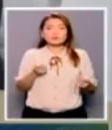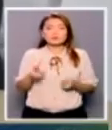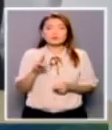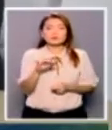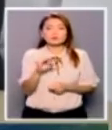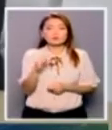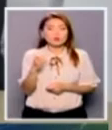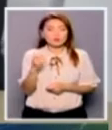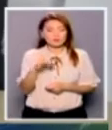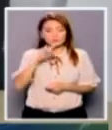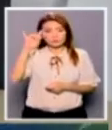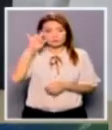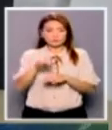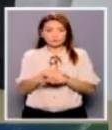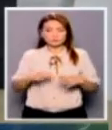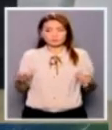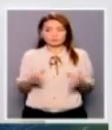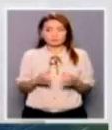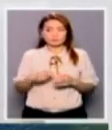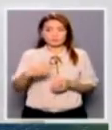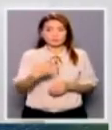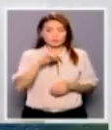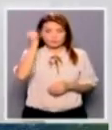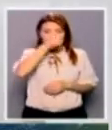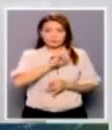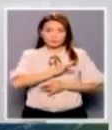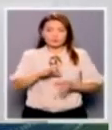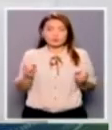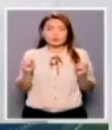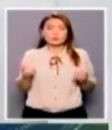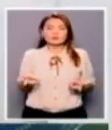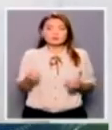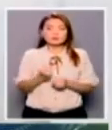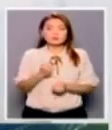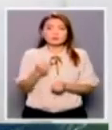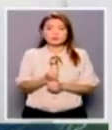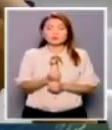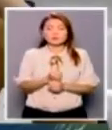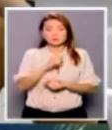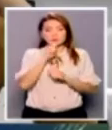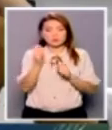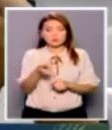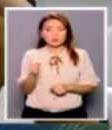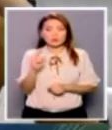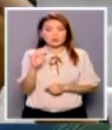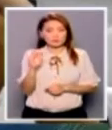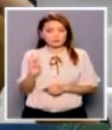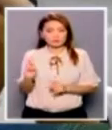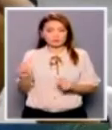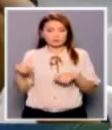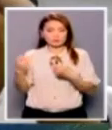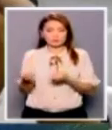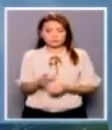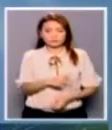Нұржан Ермұханов Қазақстан халқы ассамблеясының 25 жылдығы мерекесіне орайластыра жасалған кәдесыйды аудандық әкімдікке